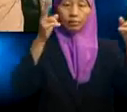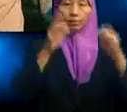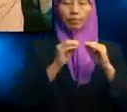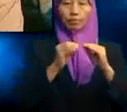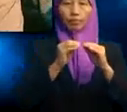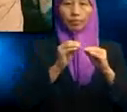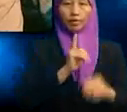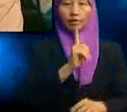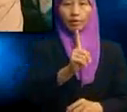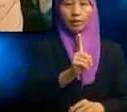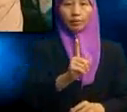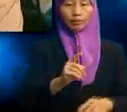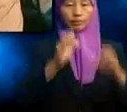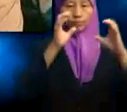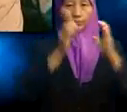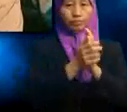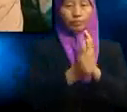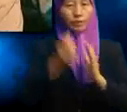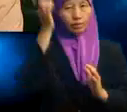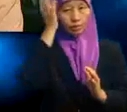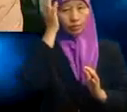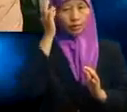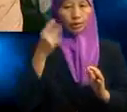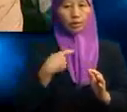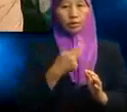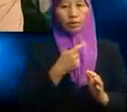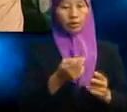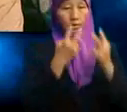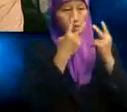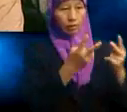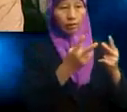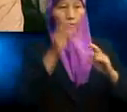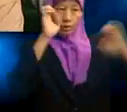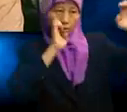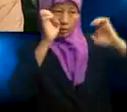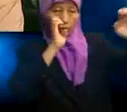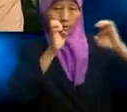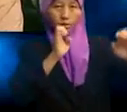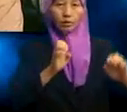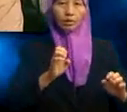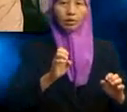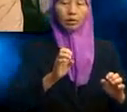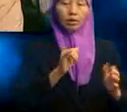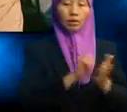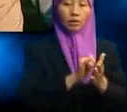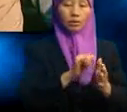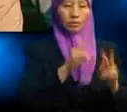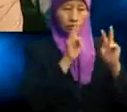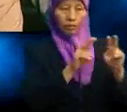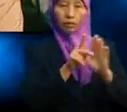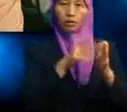Kemahiran berfikir secara kritis ini ialah kecekapan seseorang itu menilai sesuatu idea dari segi